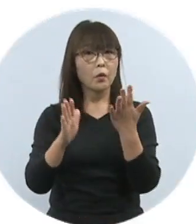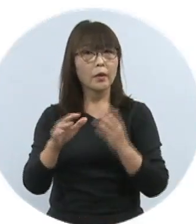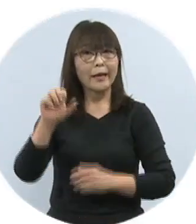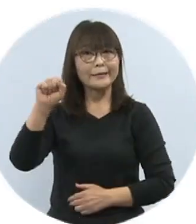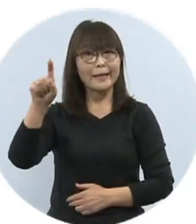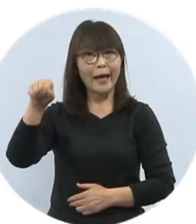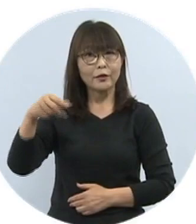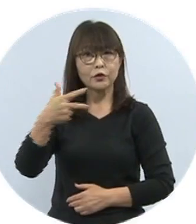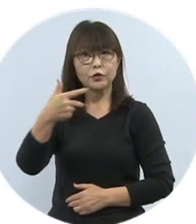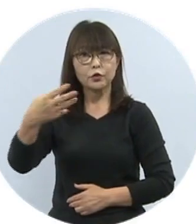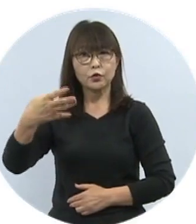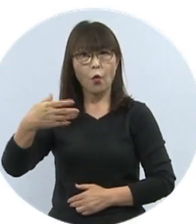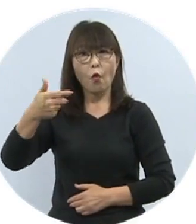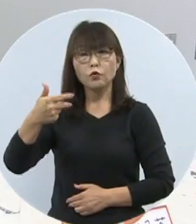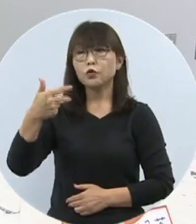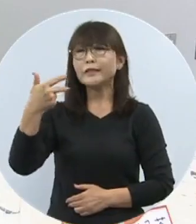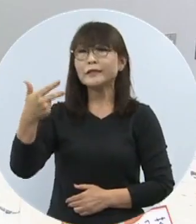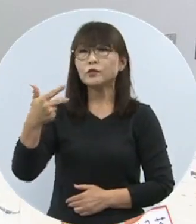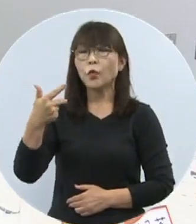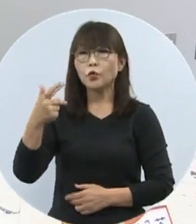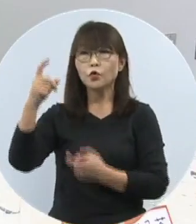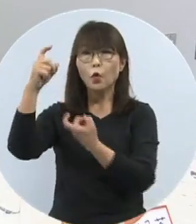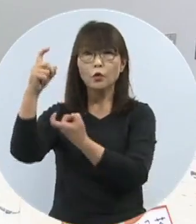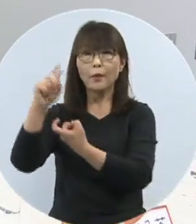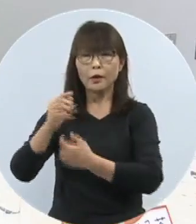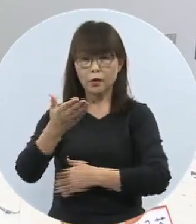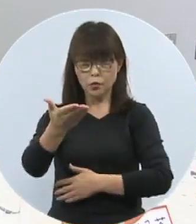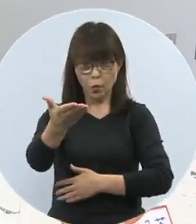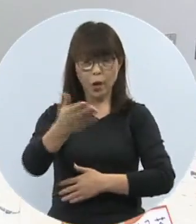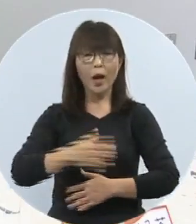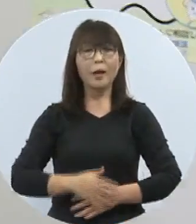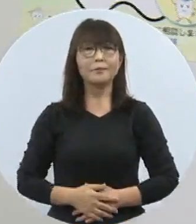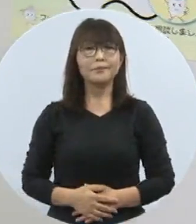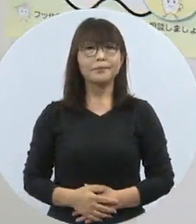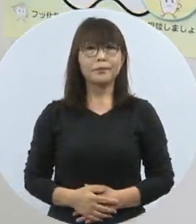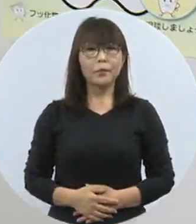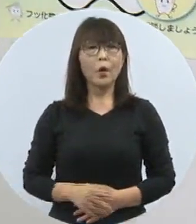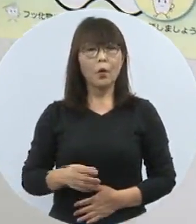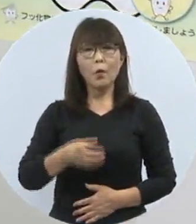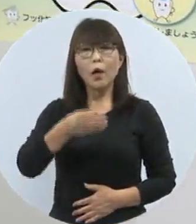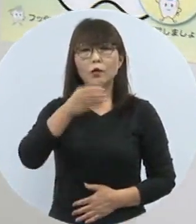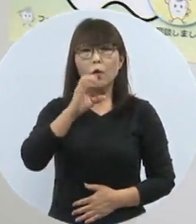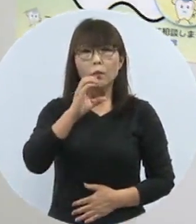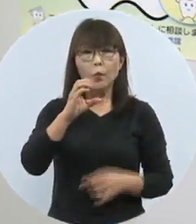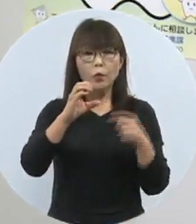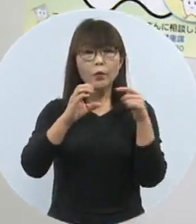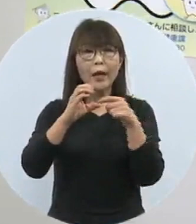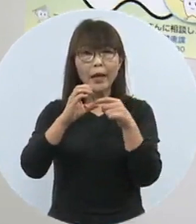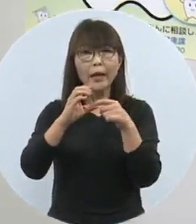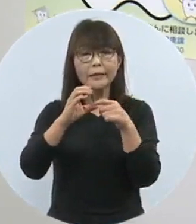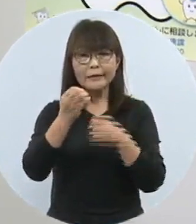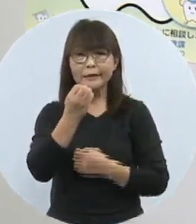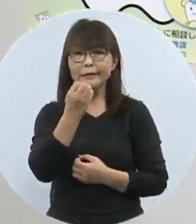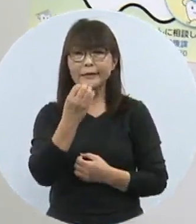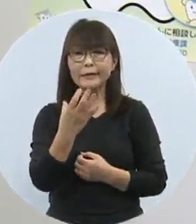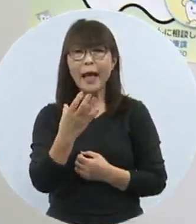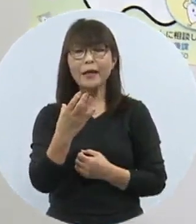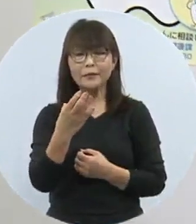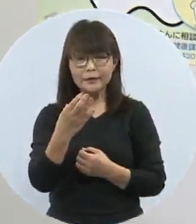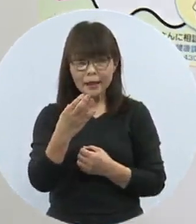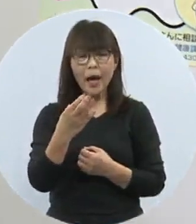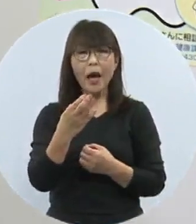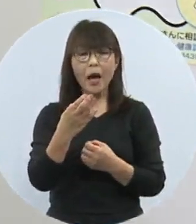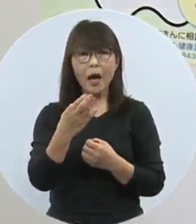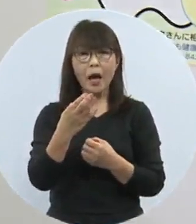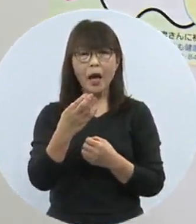色紙とは一体？ こちらの三色紙というのは、飲み物自体の酸が直接歯を溶かし